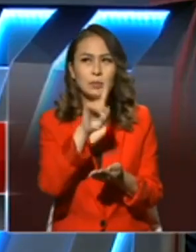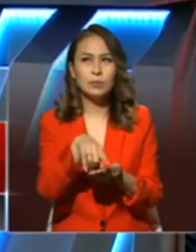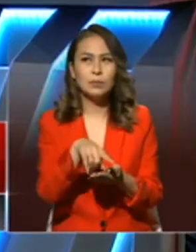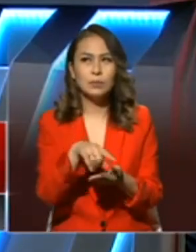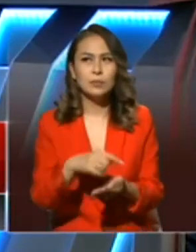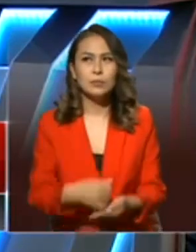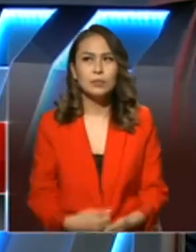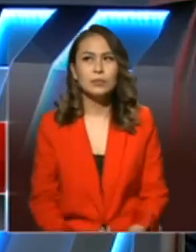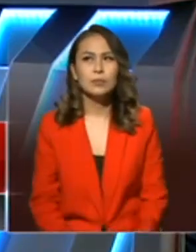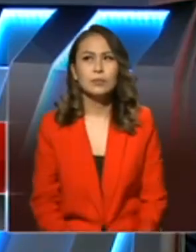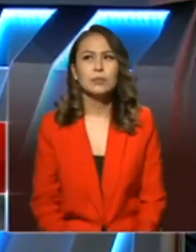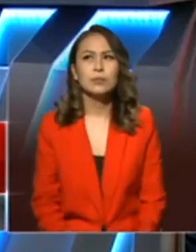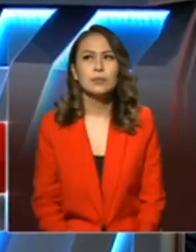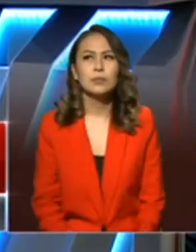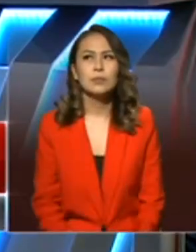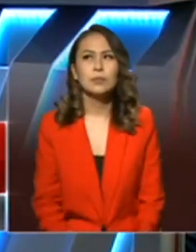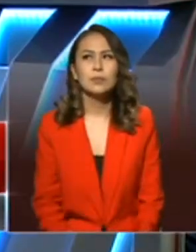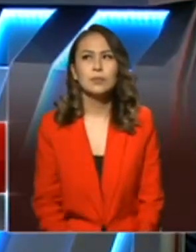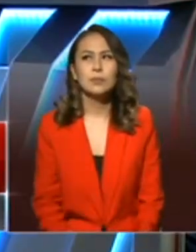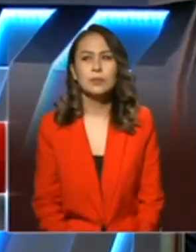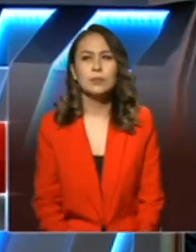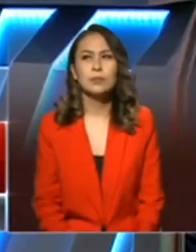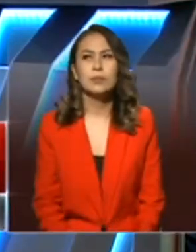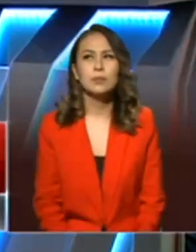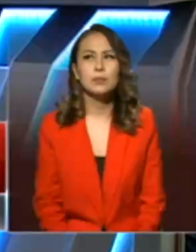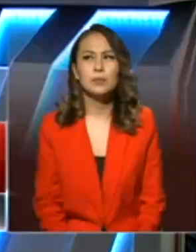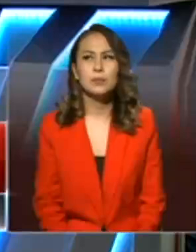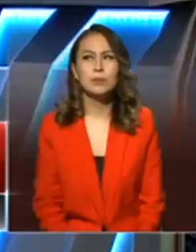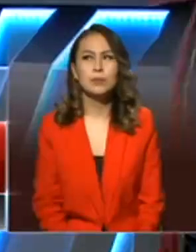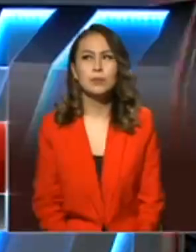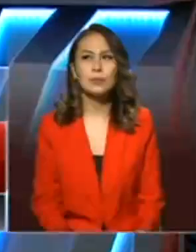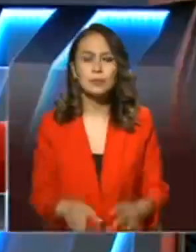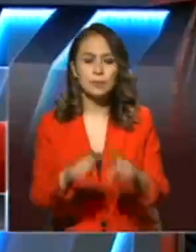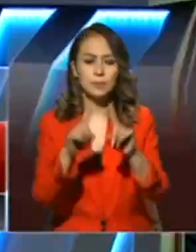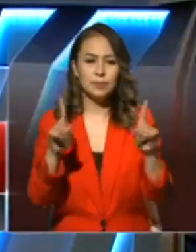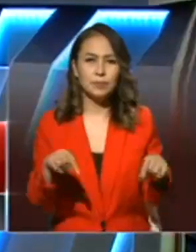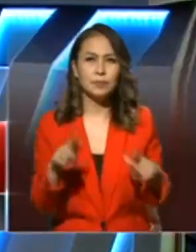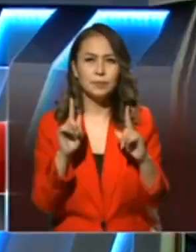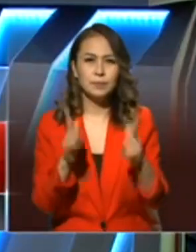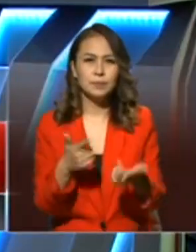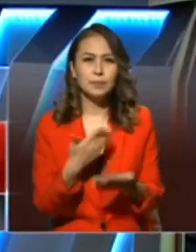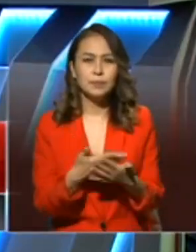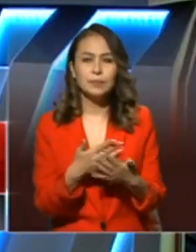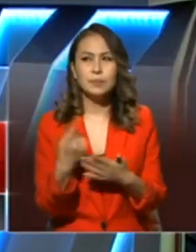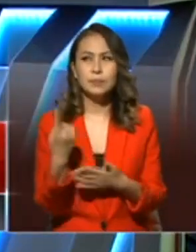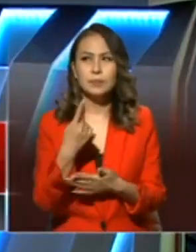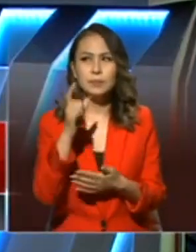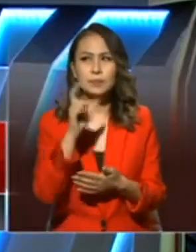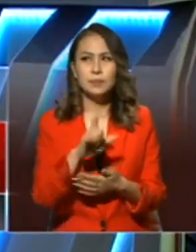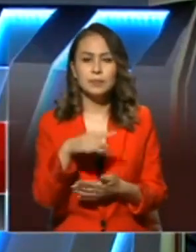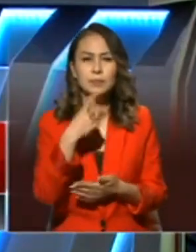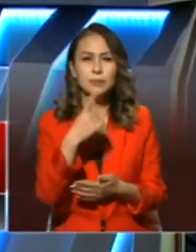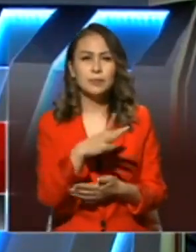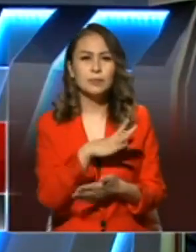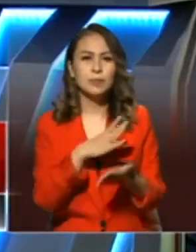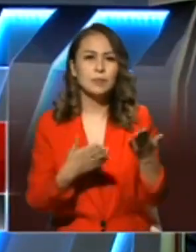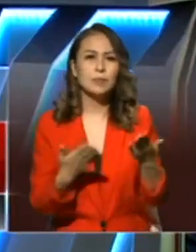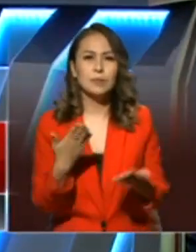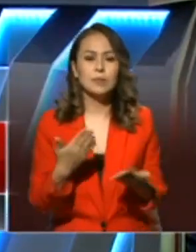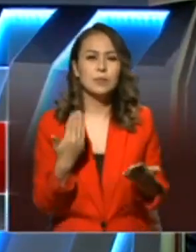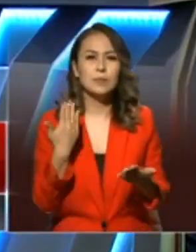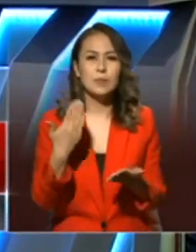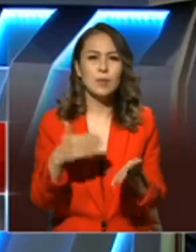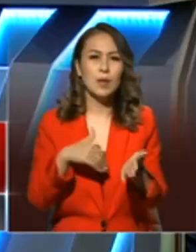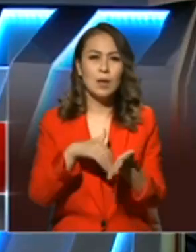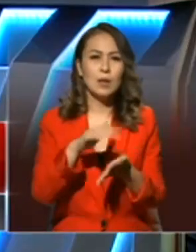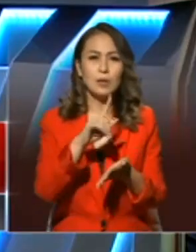Иә. Беларусияда былай ғой, енді презумпция согласия деген. Онда бірінші жұртқа айтқан, егер сізден